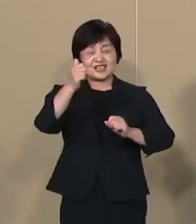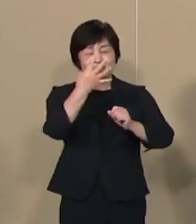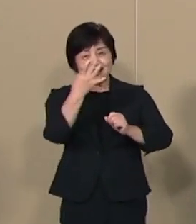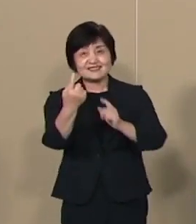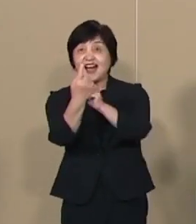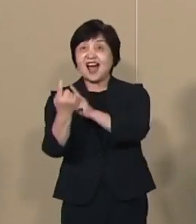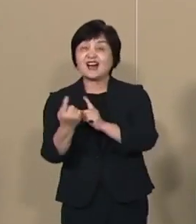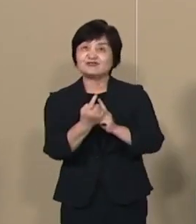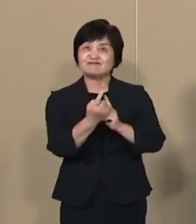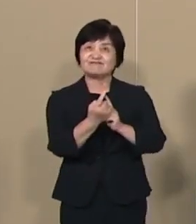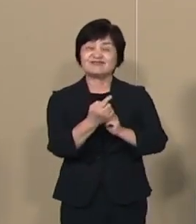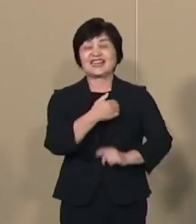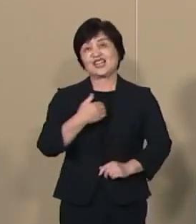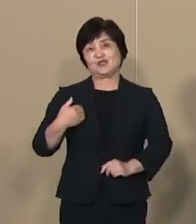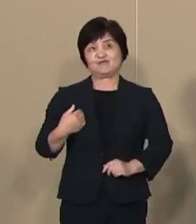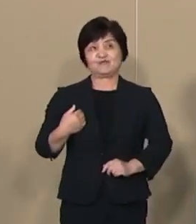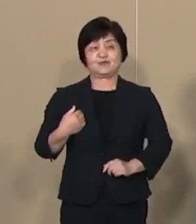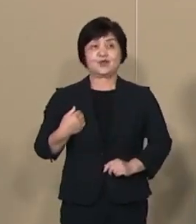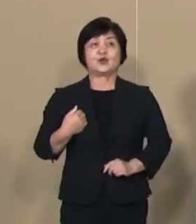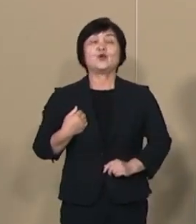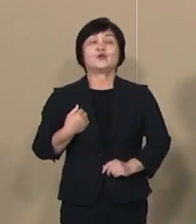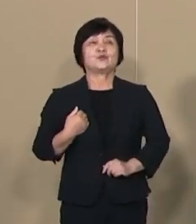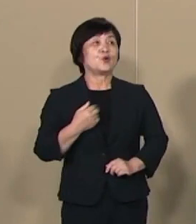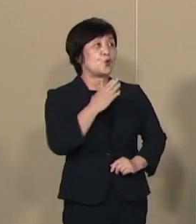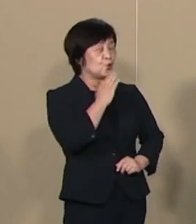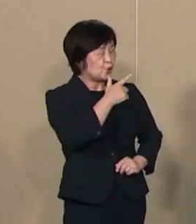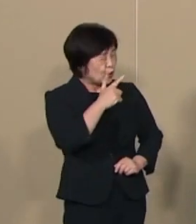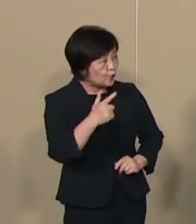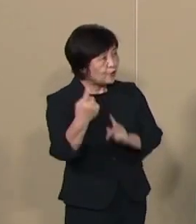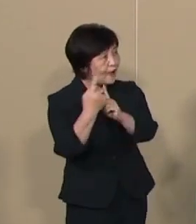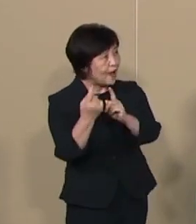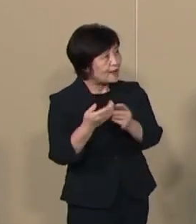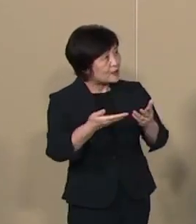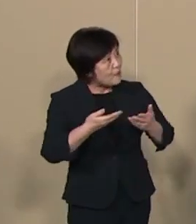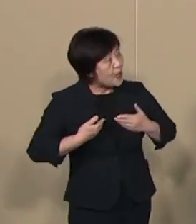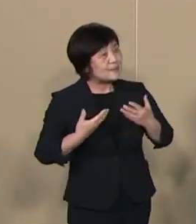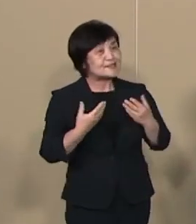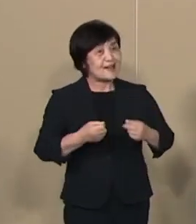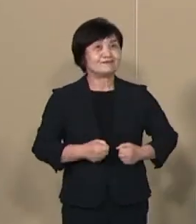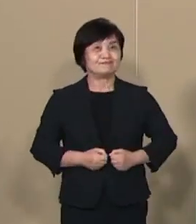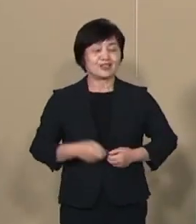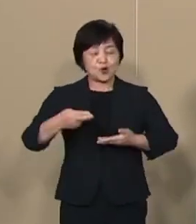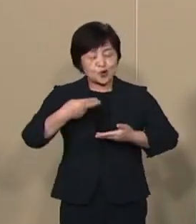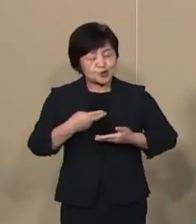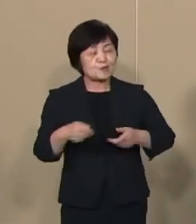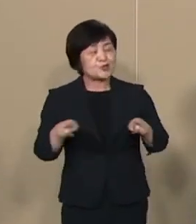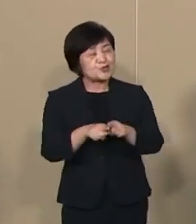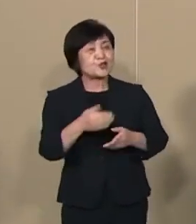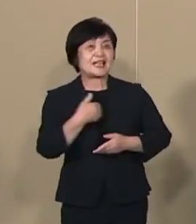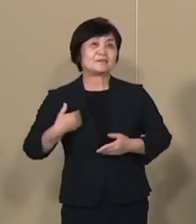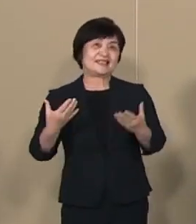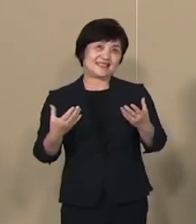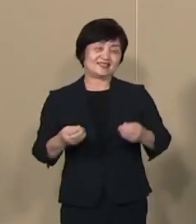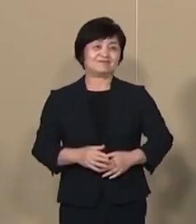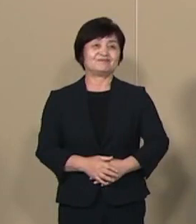かって言って実際やってますよねイヤー中5位だったじゃないもうねお食事させて頂いたお食事させて頂いたよりありまして随分と